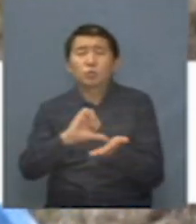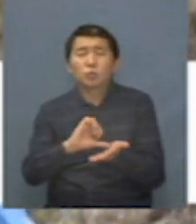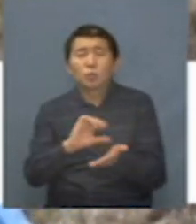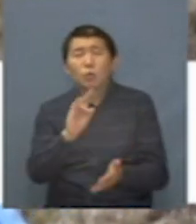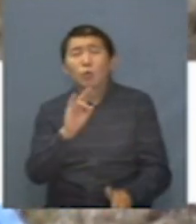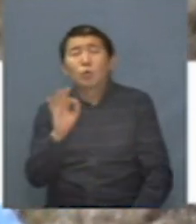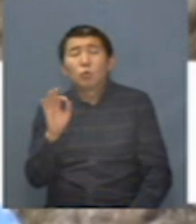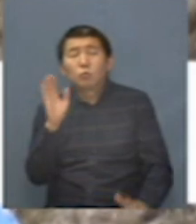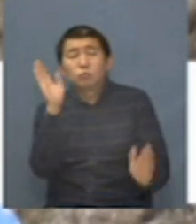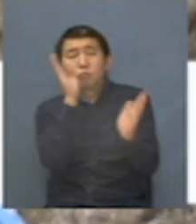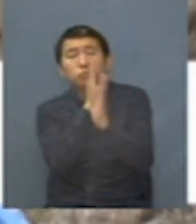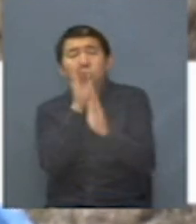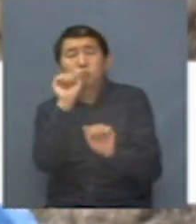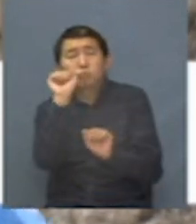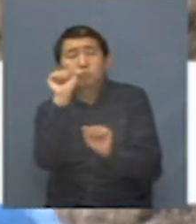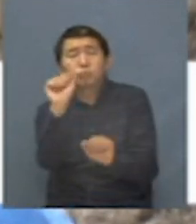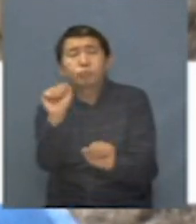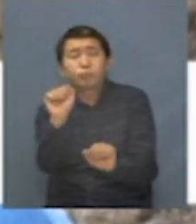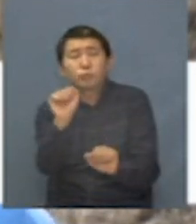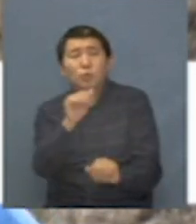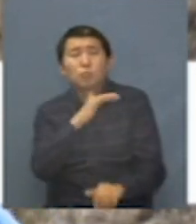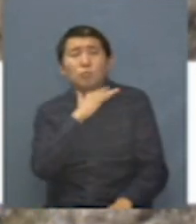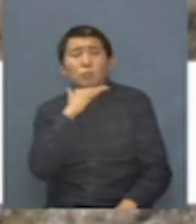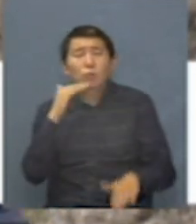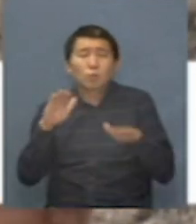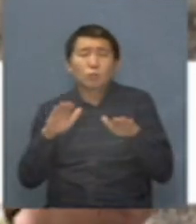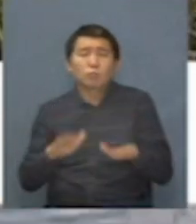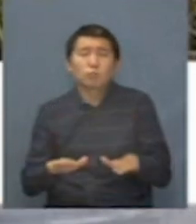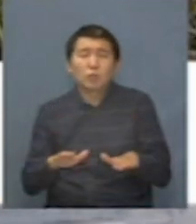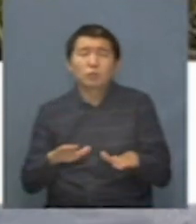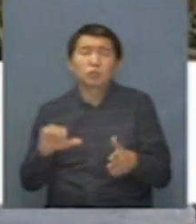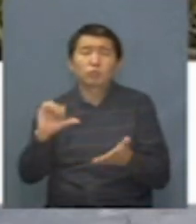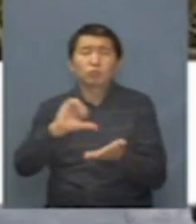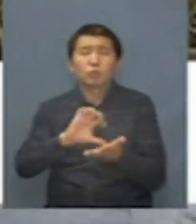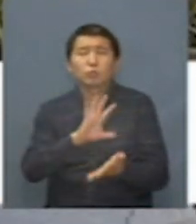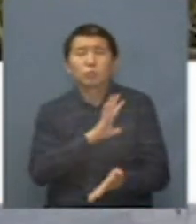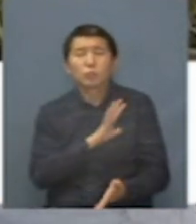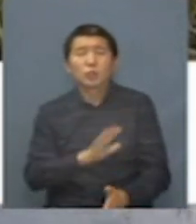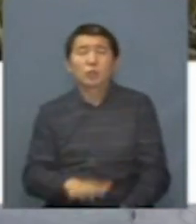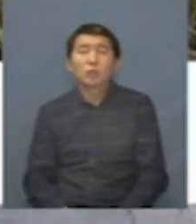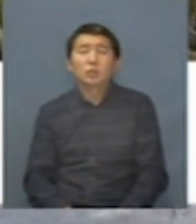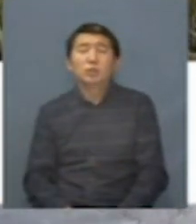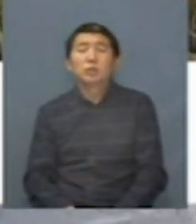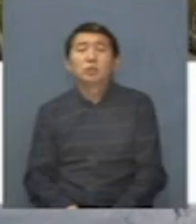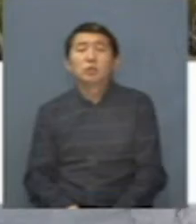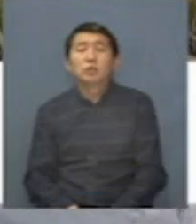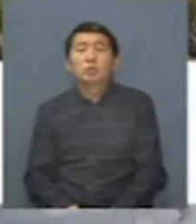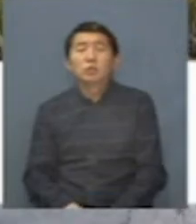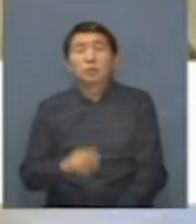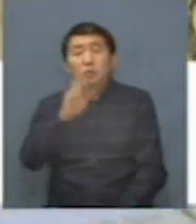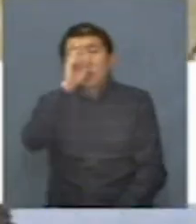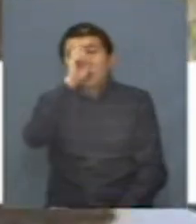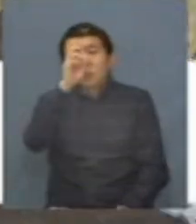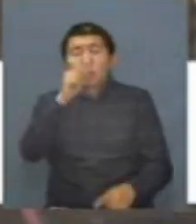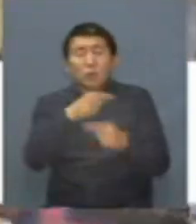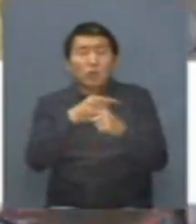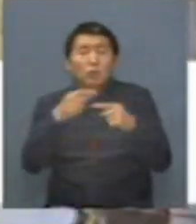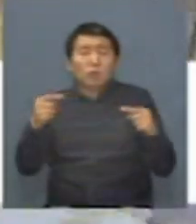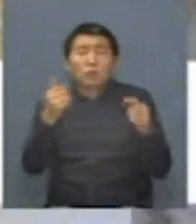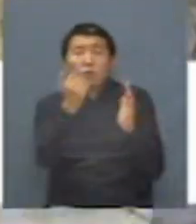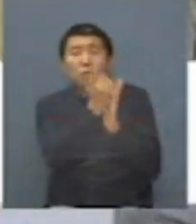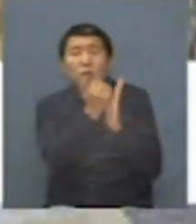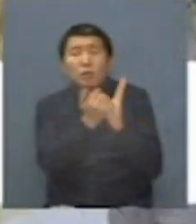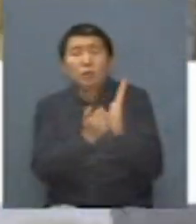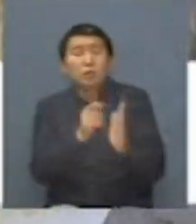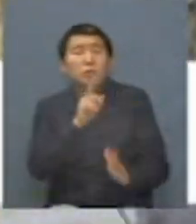және табиғатты қорғауға көптеген жерлерде атсалысып жүрген адамым. Экологиялық жобалар мен мемлекеттік түрлі бағдарламалар жастарда патриот